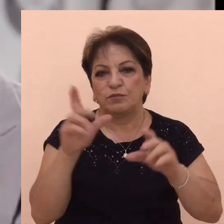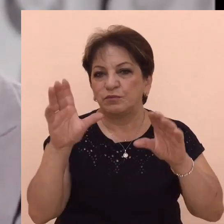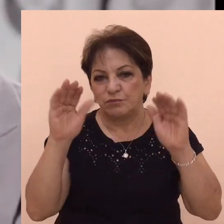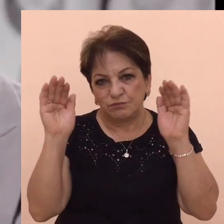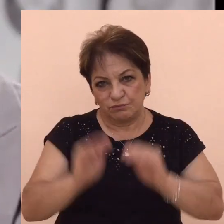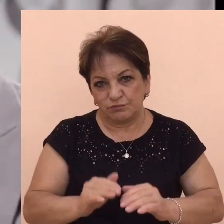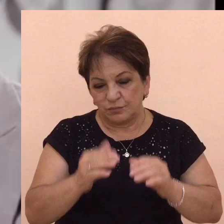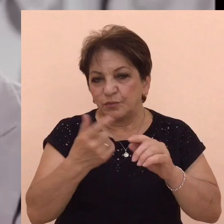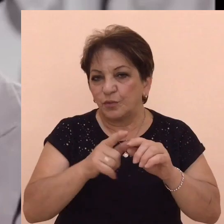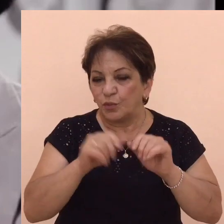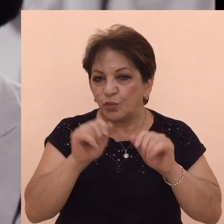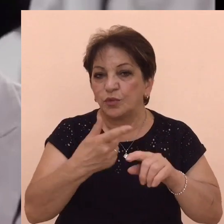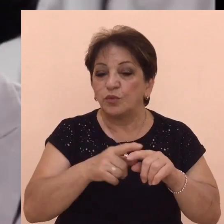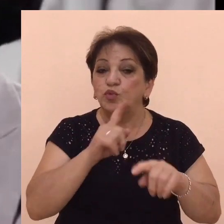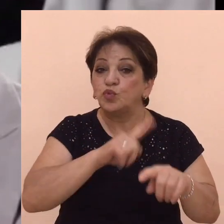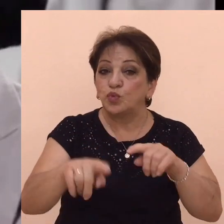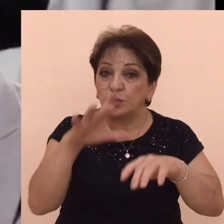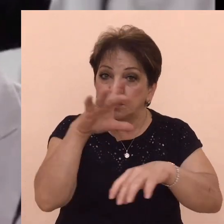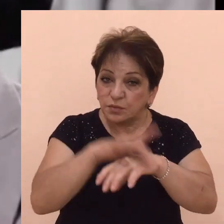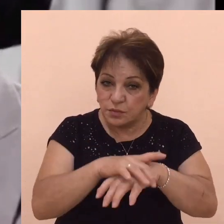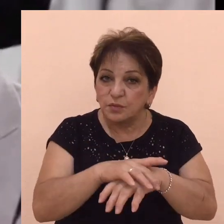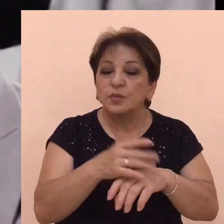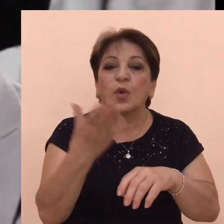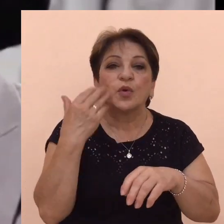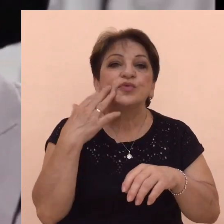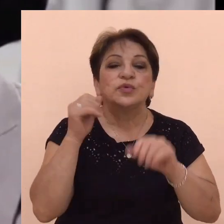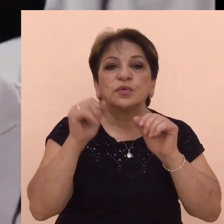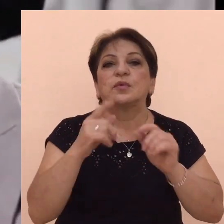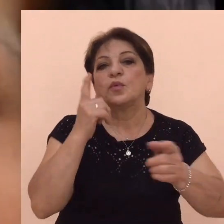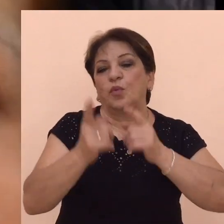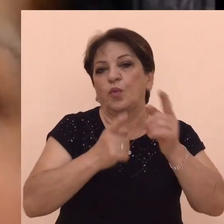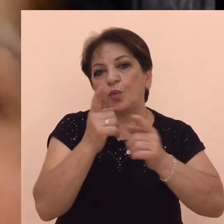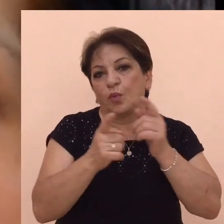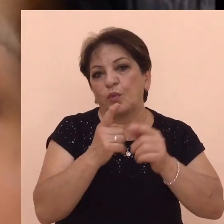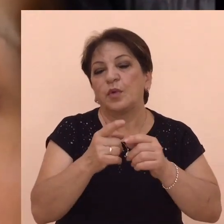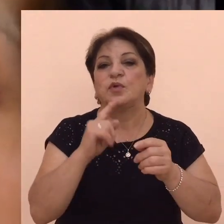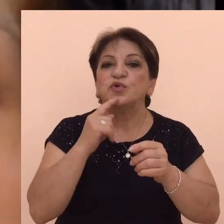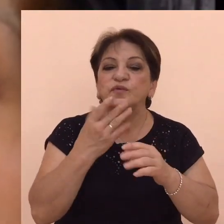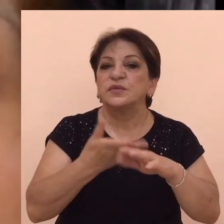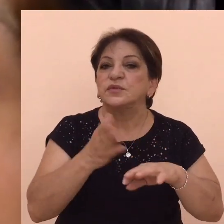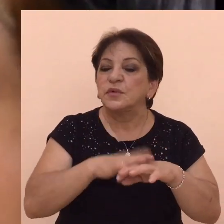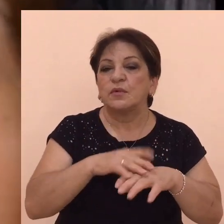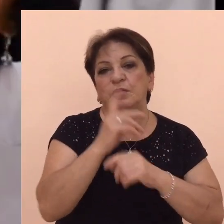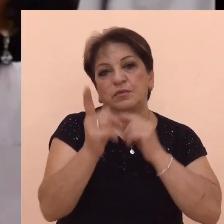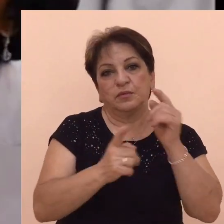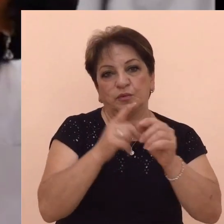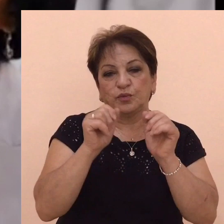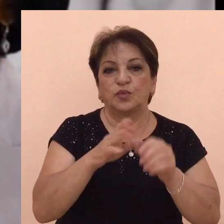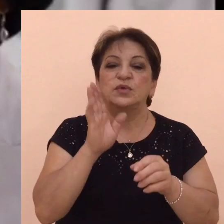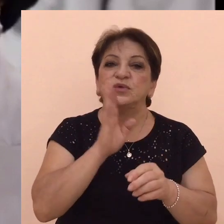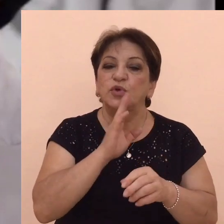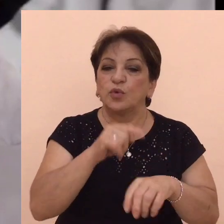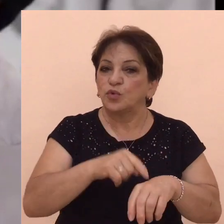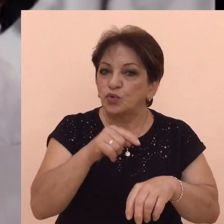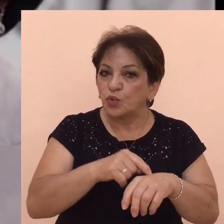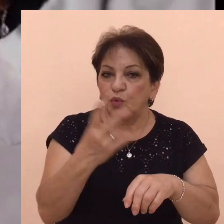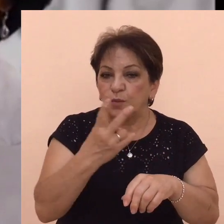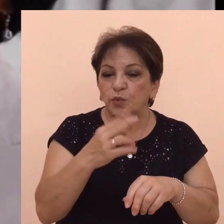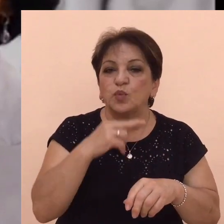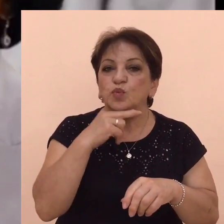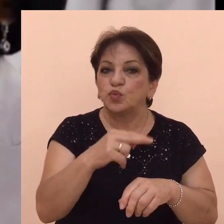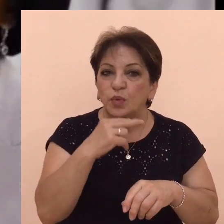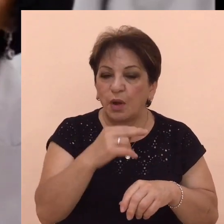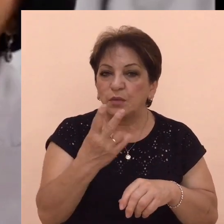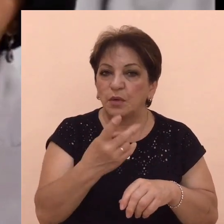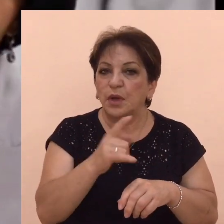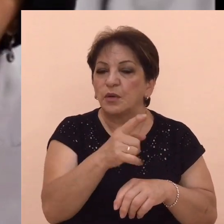վաղ հայտնաբերելը թույլ է տալիս ավելի հեշտությամբ շտկել առաջացած խնդիրը։ Ծնողը պետք է զգոն լինի և ուշադիր լինի, եթե